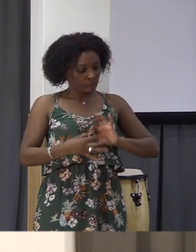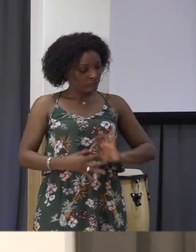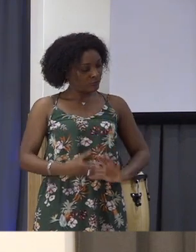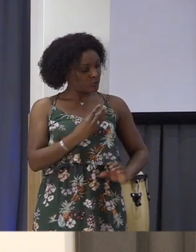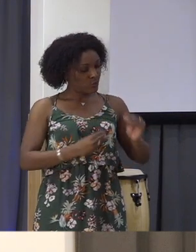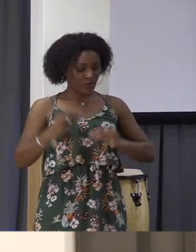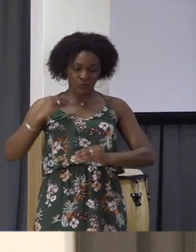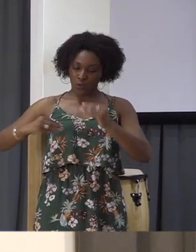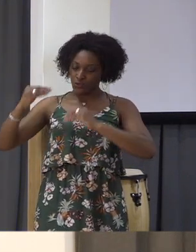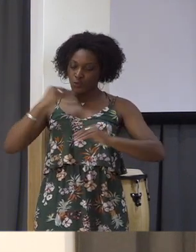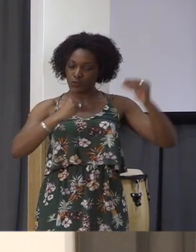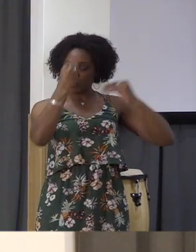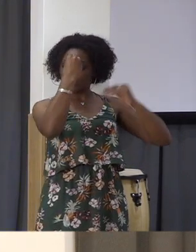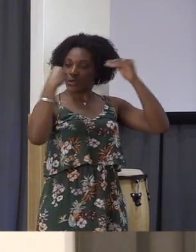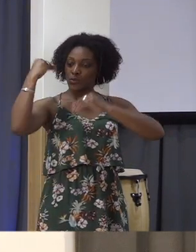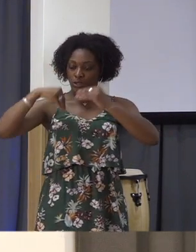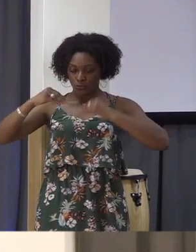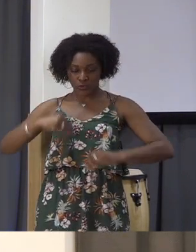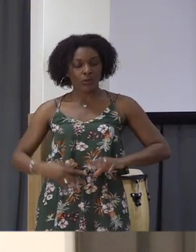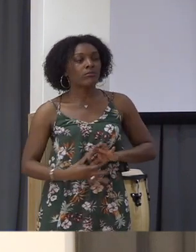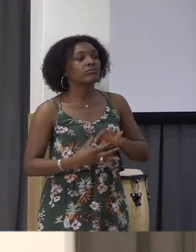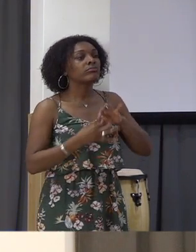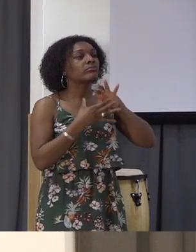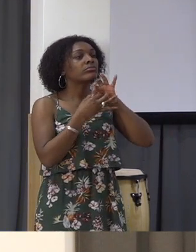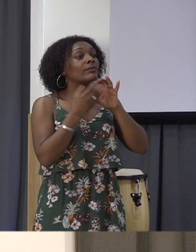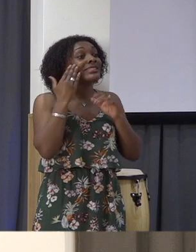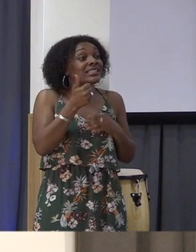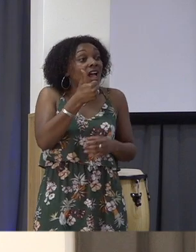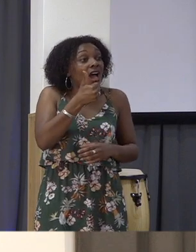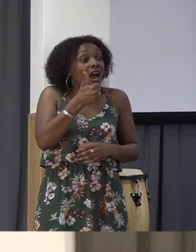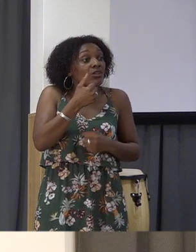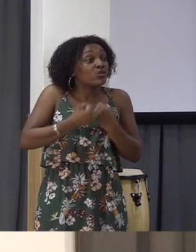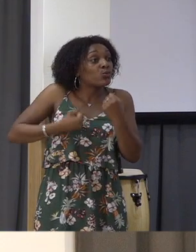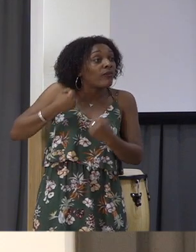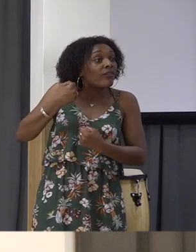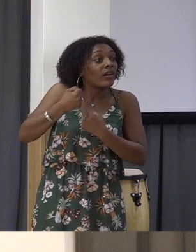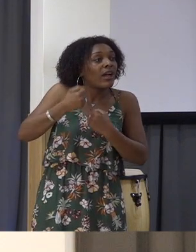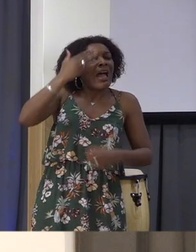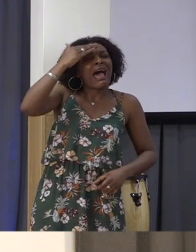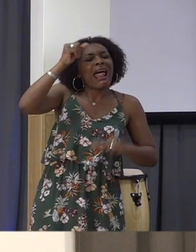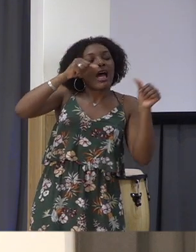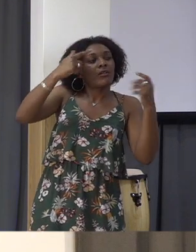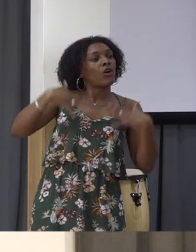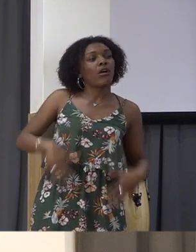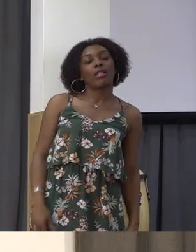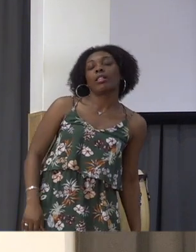les uns des autres. Et si un membre souffre, tous les membres souffrent avec